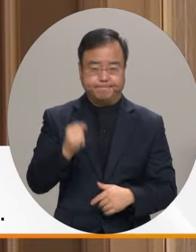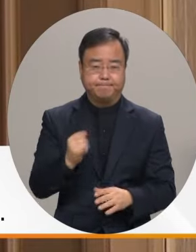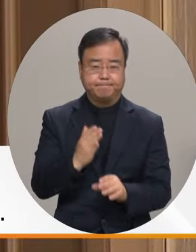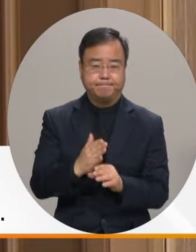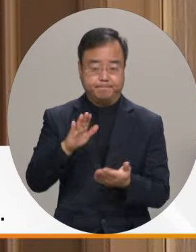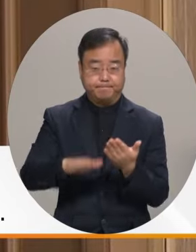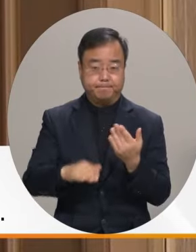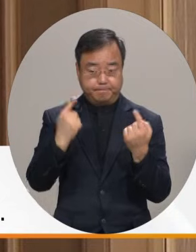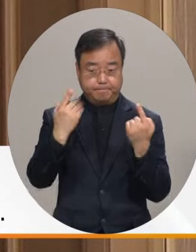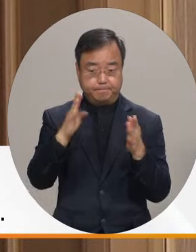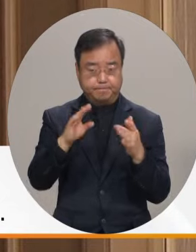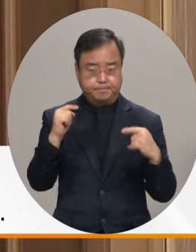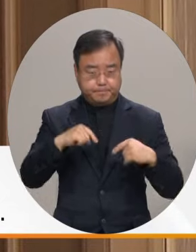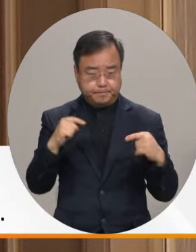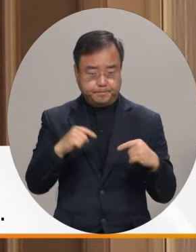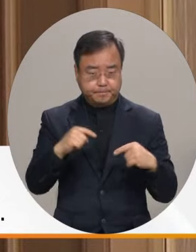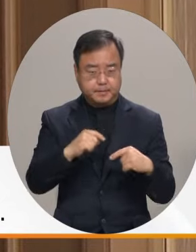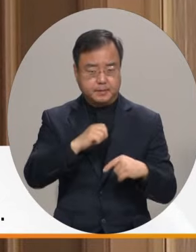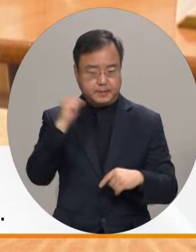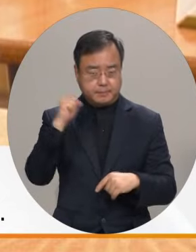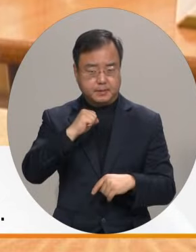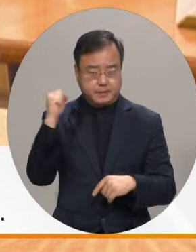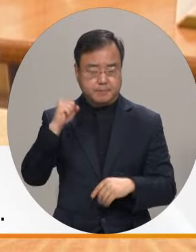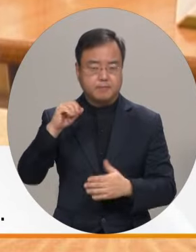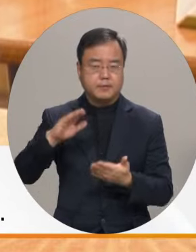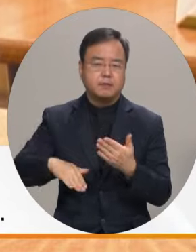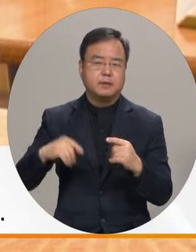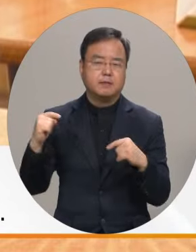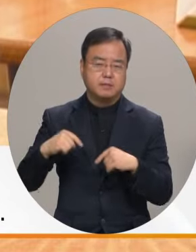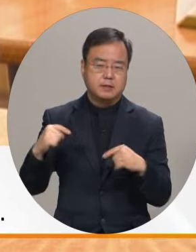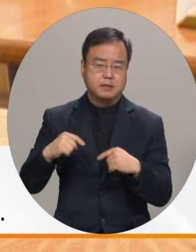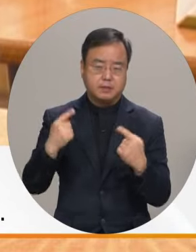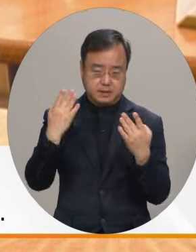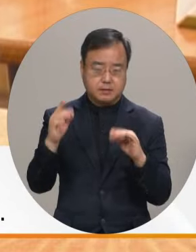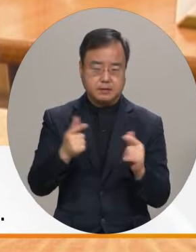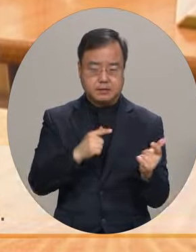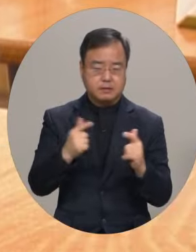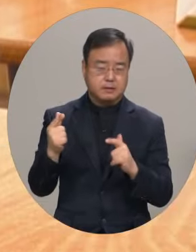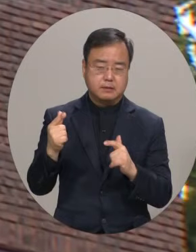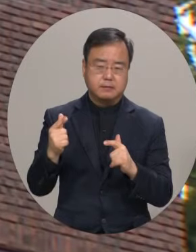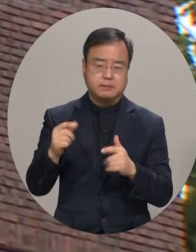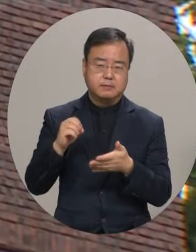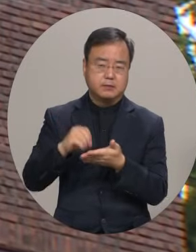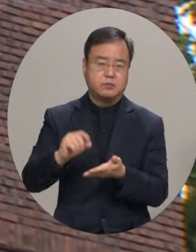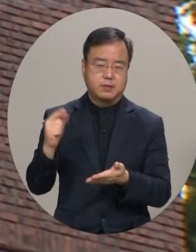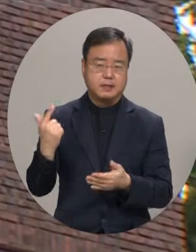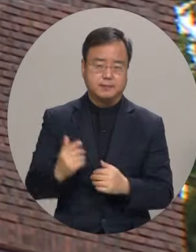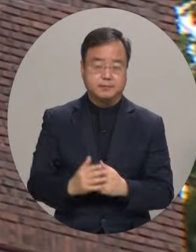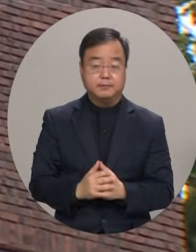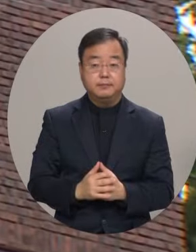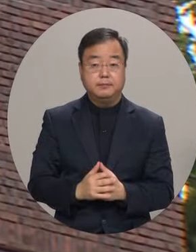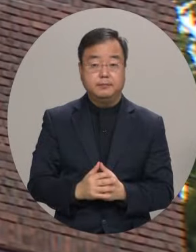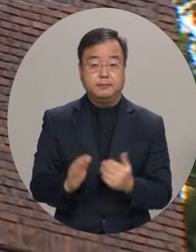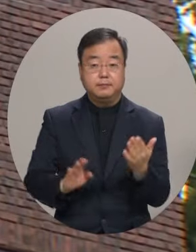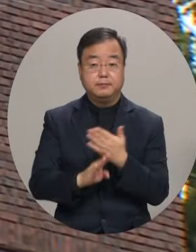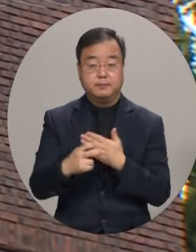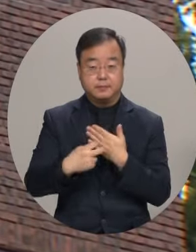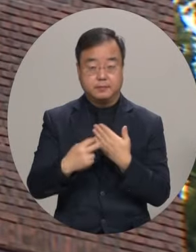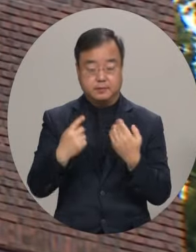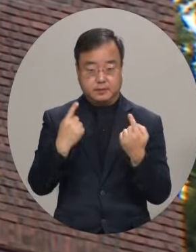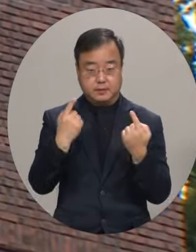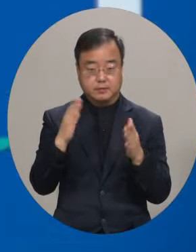봐서 여러 개 합격하면 밑에 면접본 대학들은 이제 펑크나는 구조가 되는 거죠 이밖에 의학 학 계열 미충원